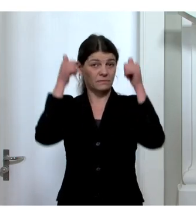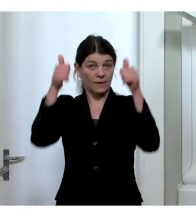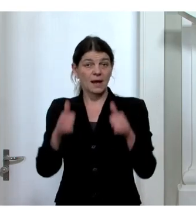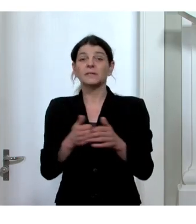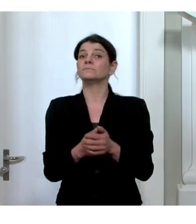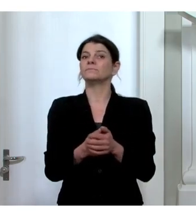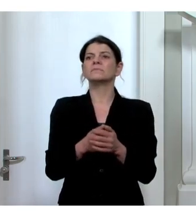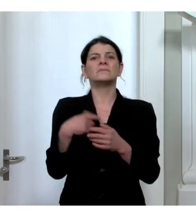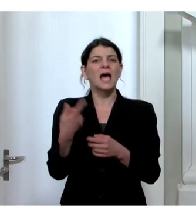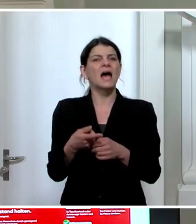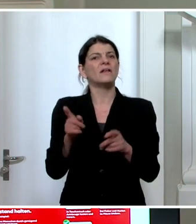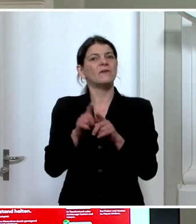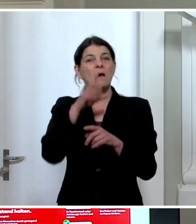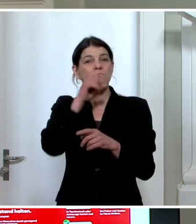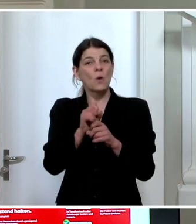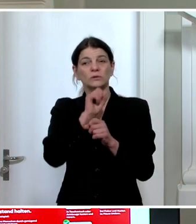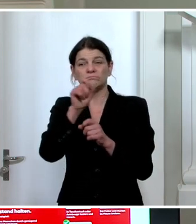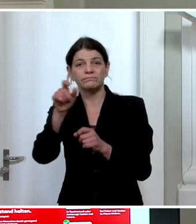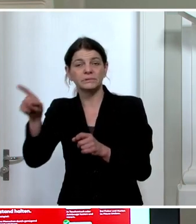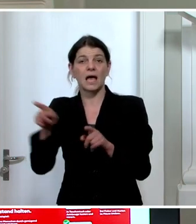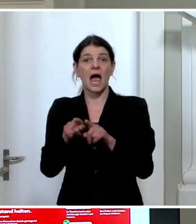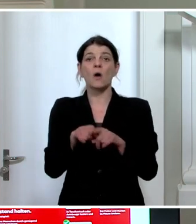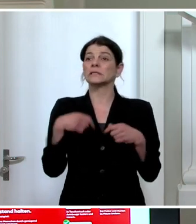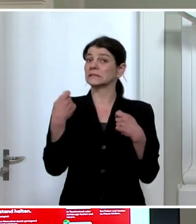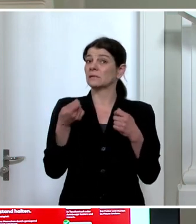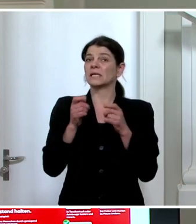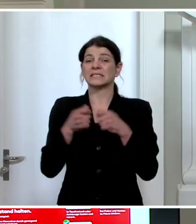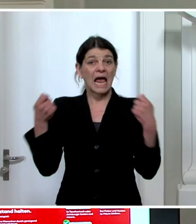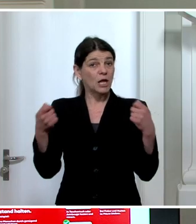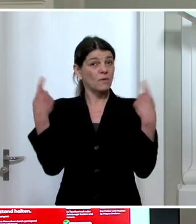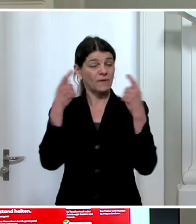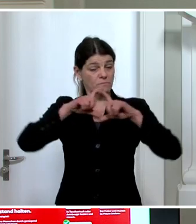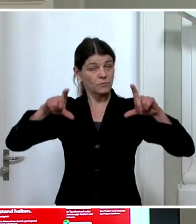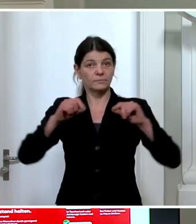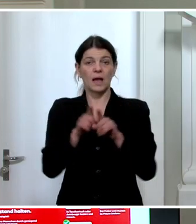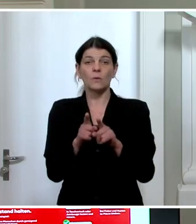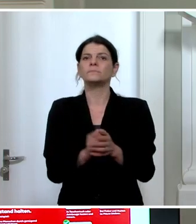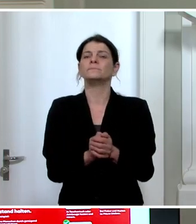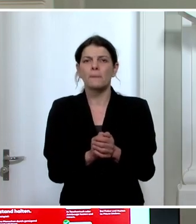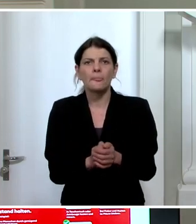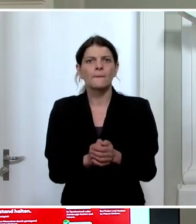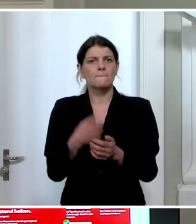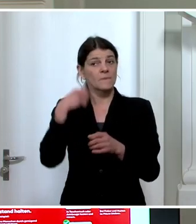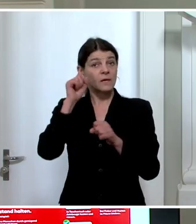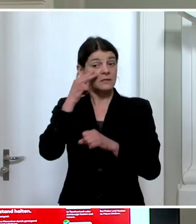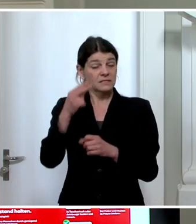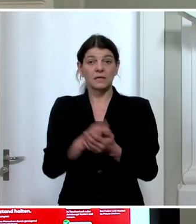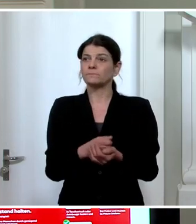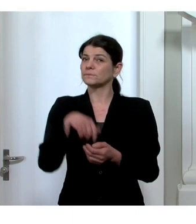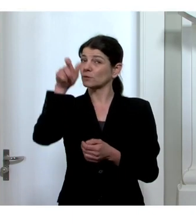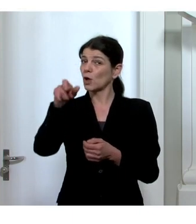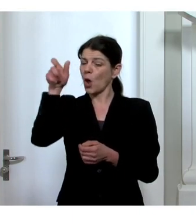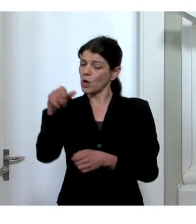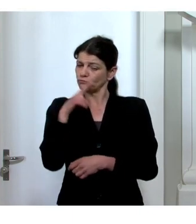haben Postwurfsendungen gemacht, es gibt Inserate. Und wir sehen, dass die Leute das